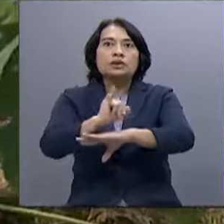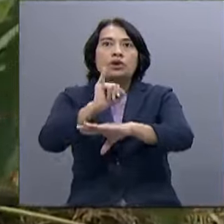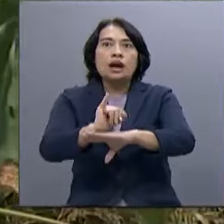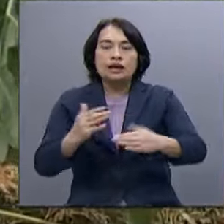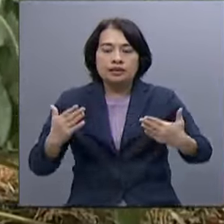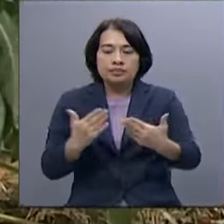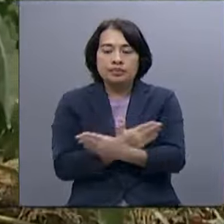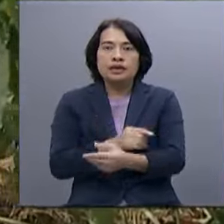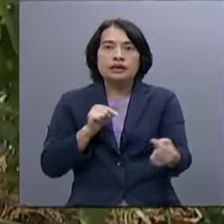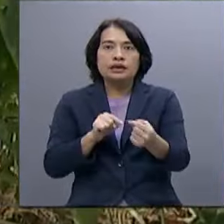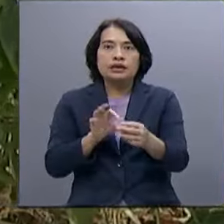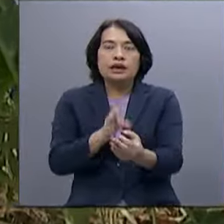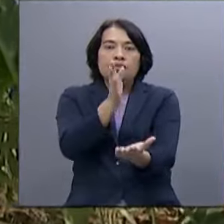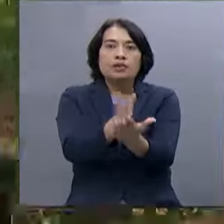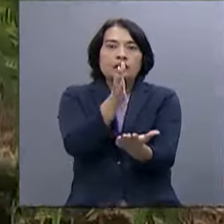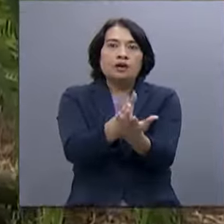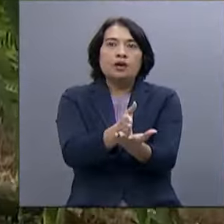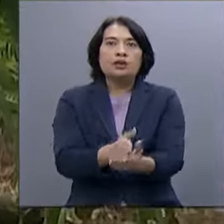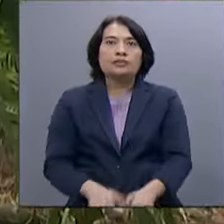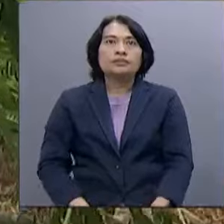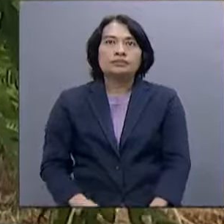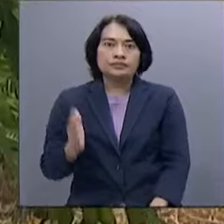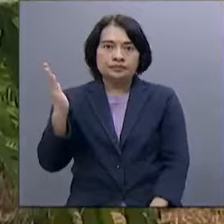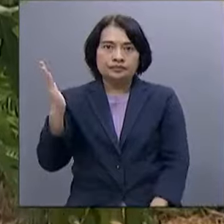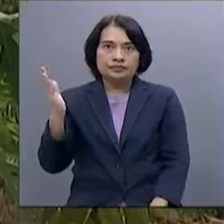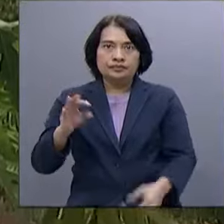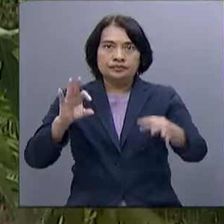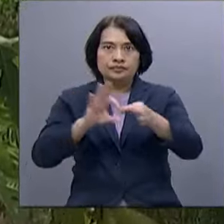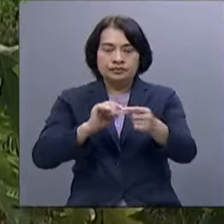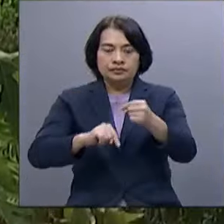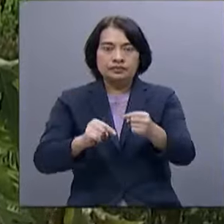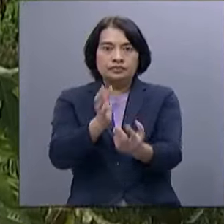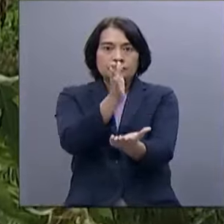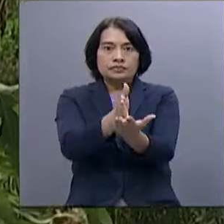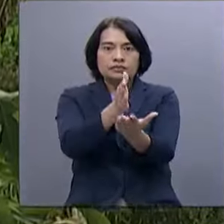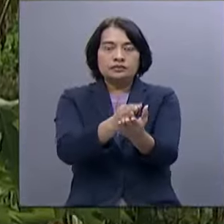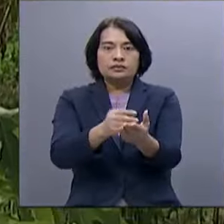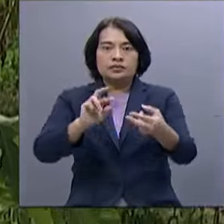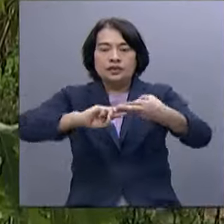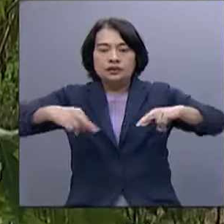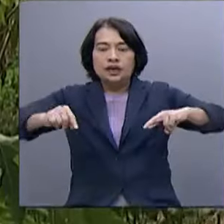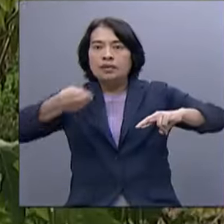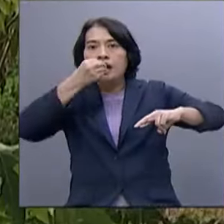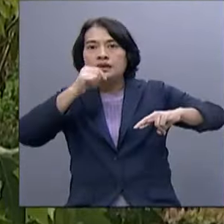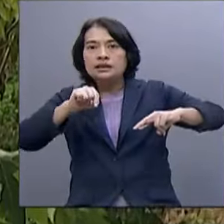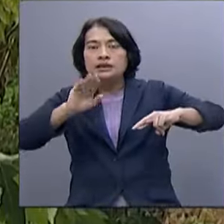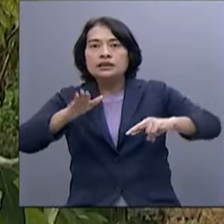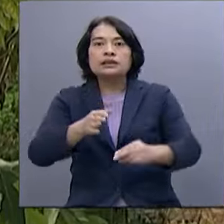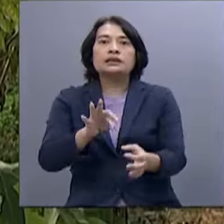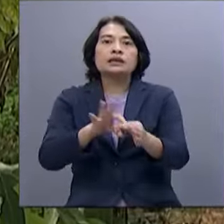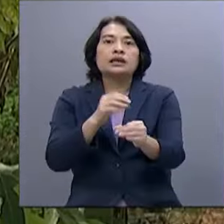ละกอมะละกอที่ผมปลูกครับเป็นมะละกอสายพันธุ์แขกนวลดำเนินนะครับเป็นสายพันธุ์ทานดิบที่ใช้ทำส้มตำน